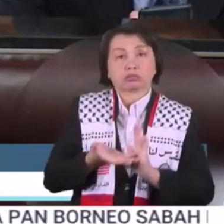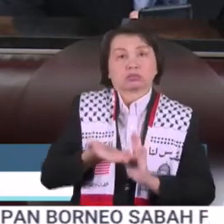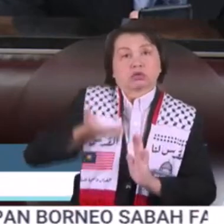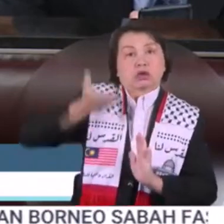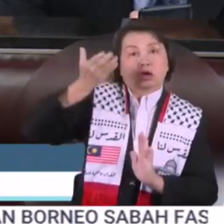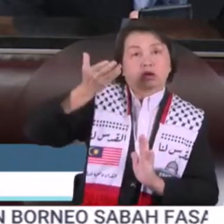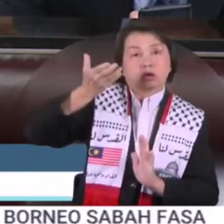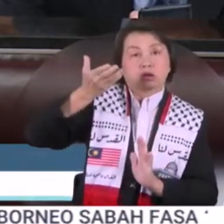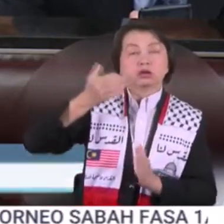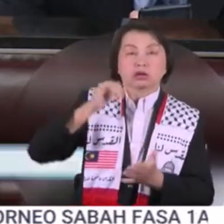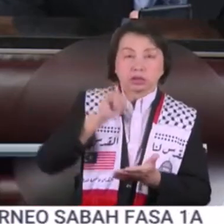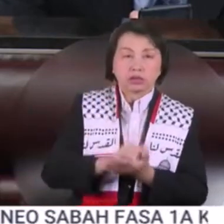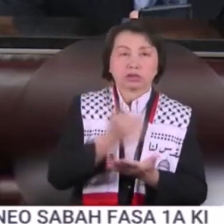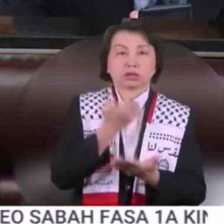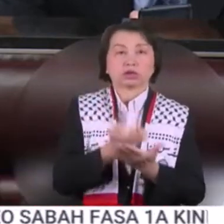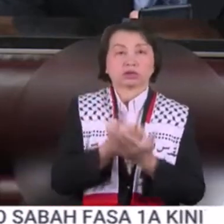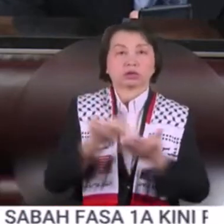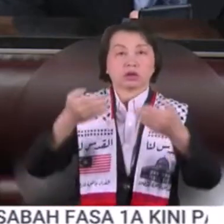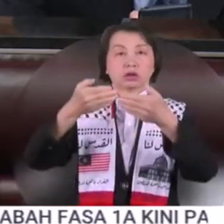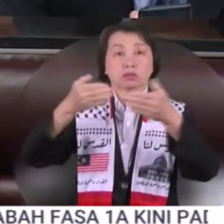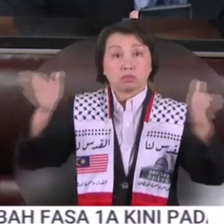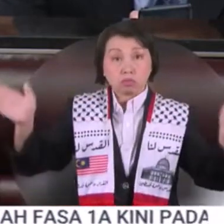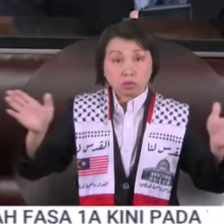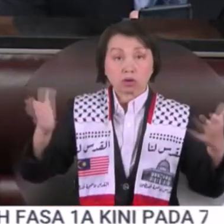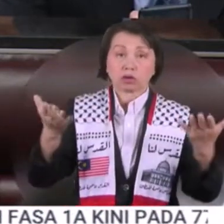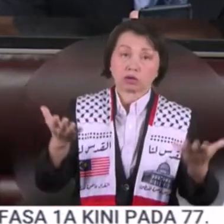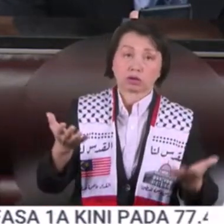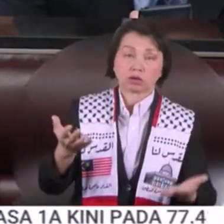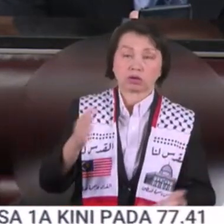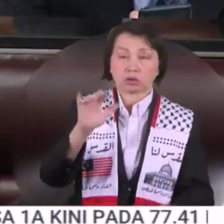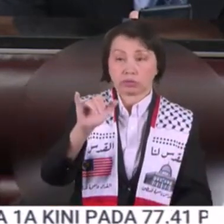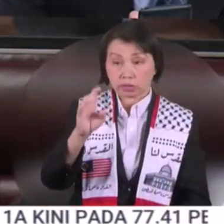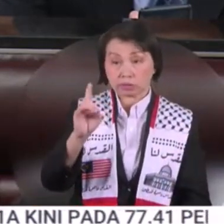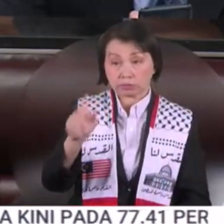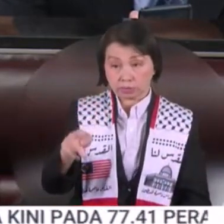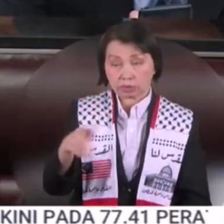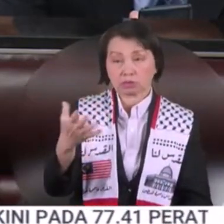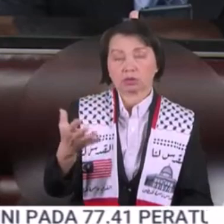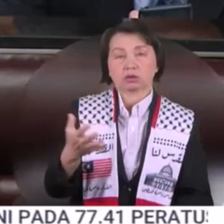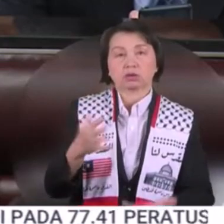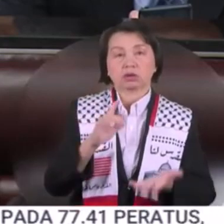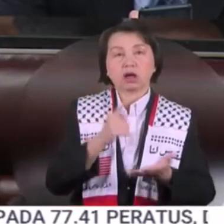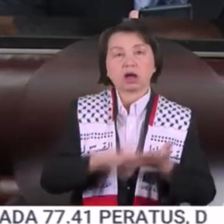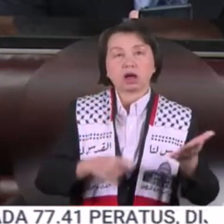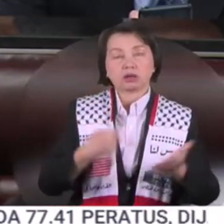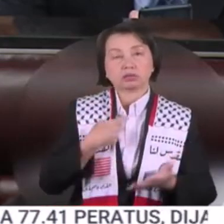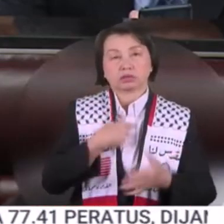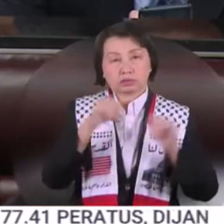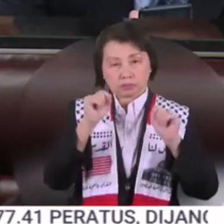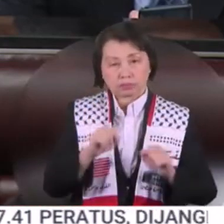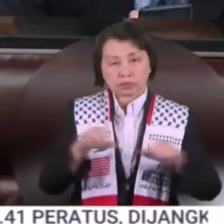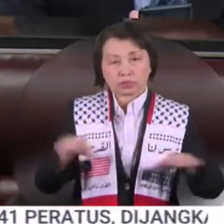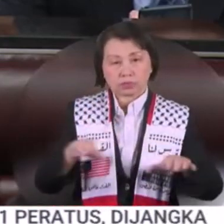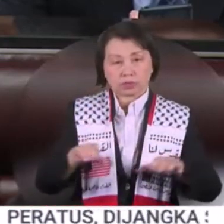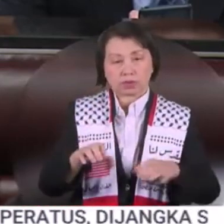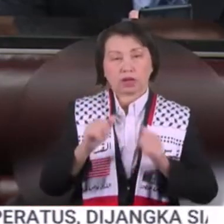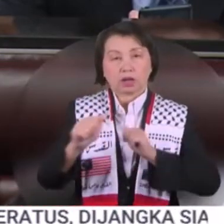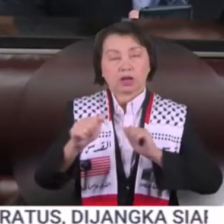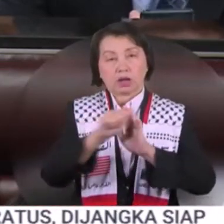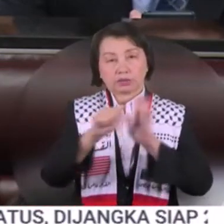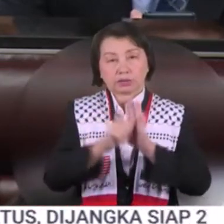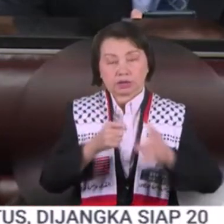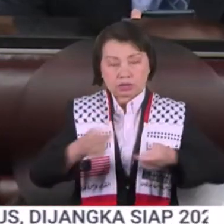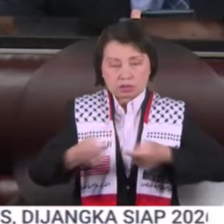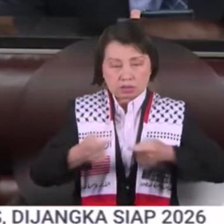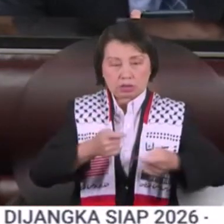Ini dalam pasaran ekonomi terbuka, Datuk Yang di-Pertua Yang Berhormat Senator. Jadi apa yang kita boleh lakukan dalam Akta Kawalan